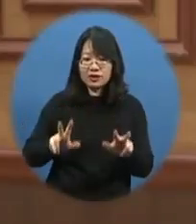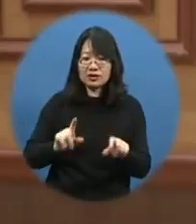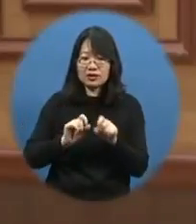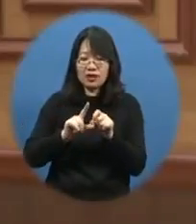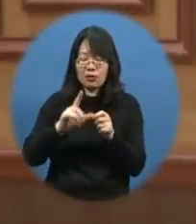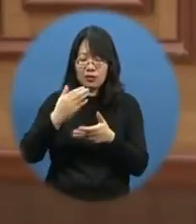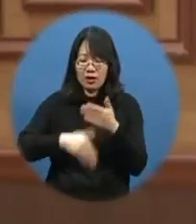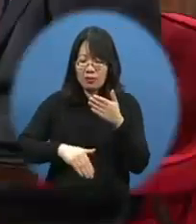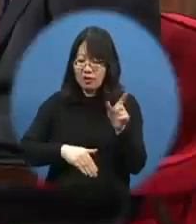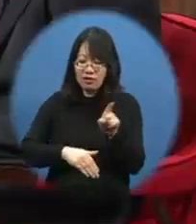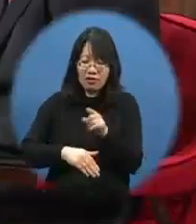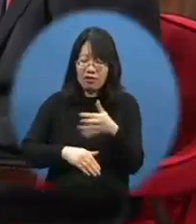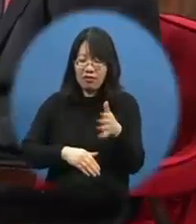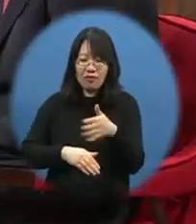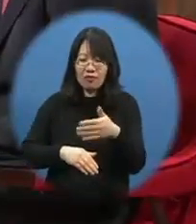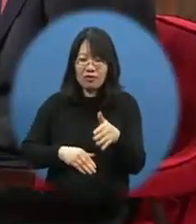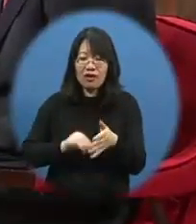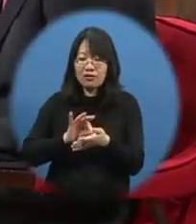거의 남아있는 게 없습니다.